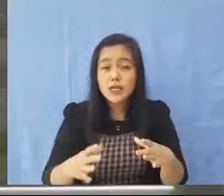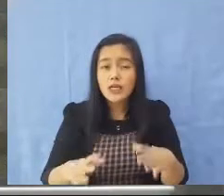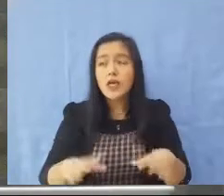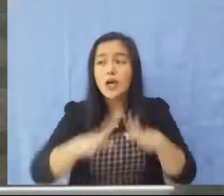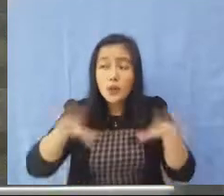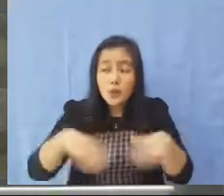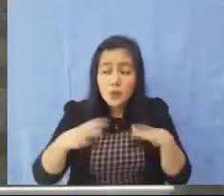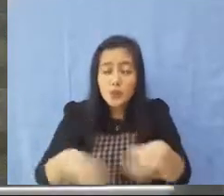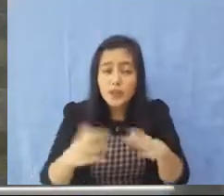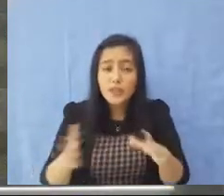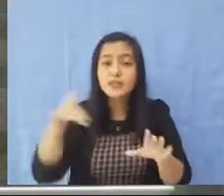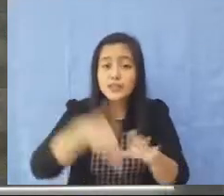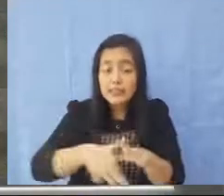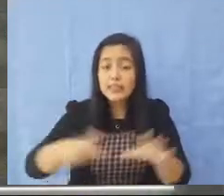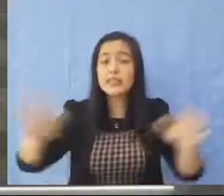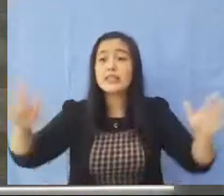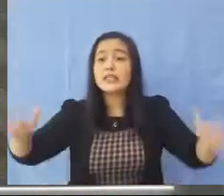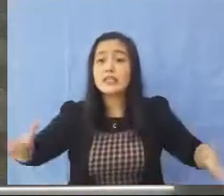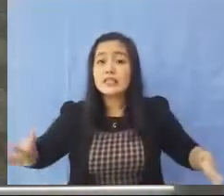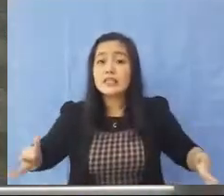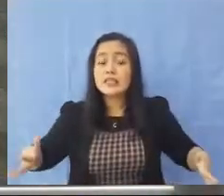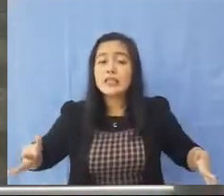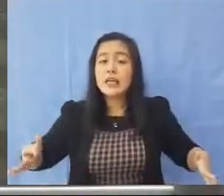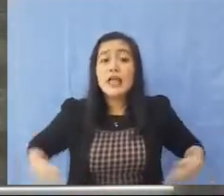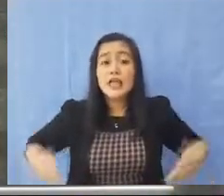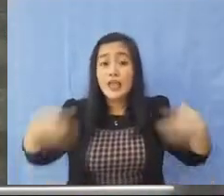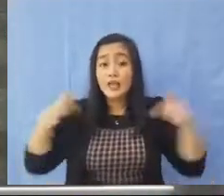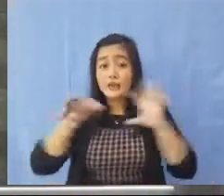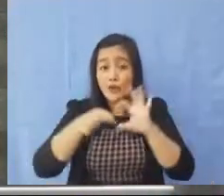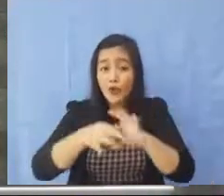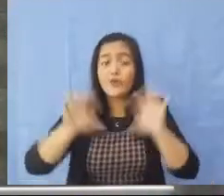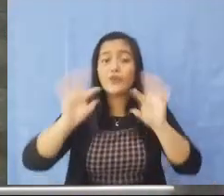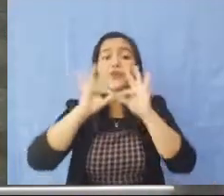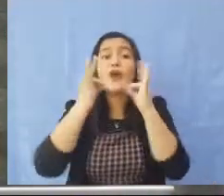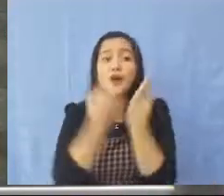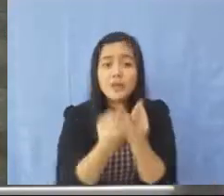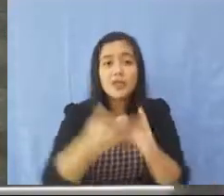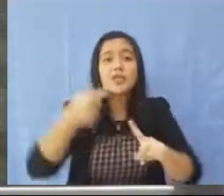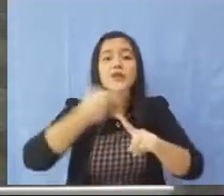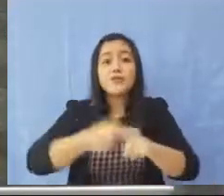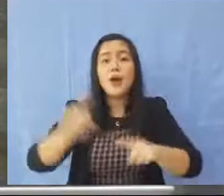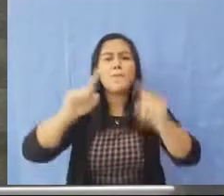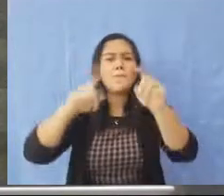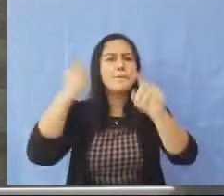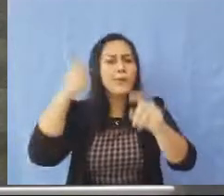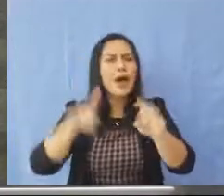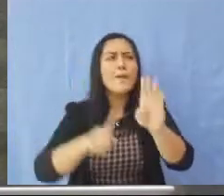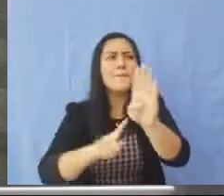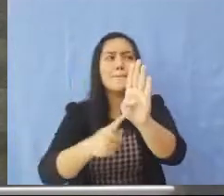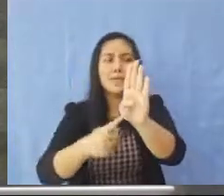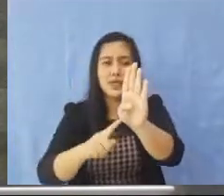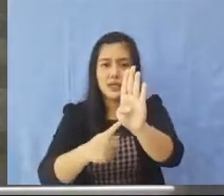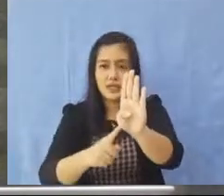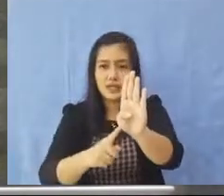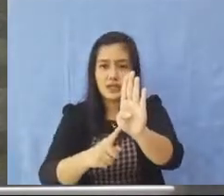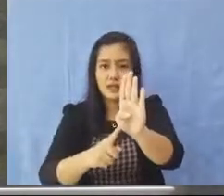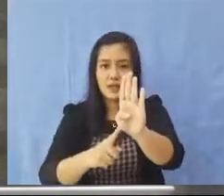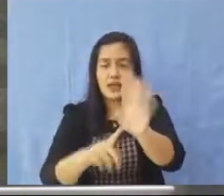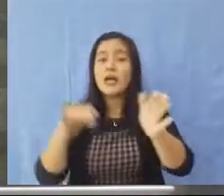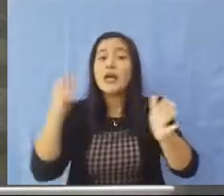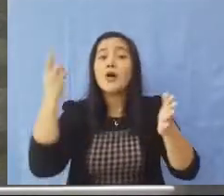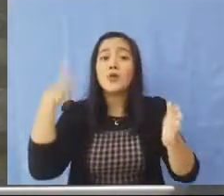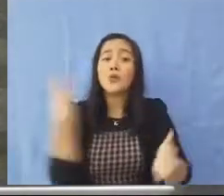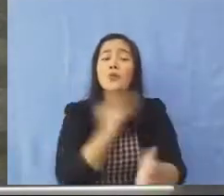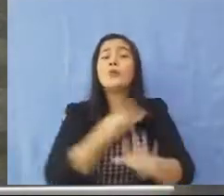o matinding galaw ng Diyos sa pamilya, sa panimula, kung meron man tayong masusumpungan, dito yan sa pamilya na ito. Sa